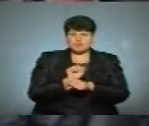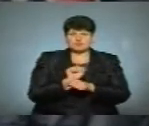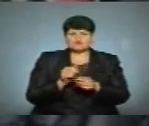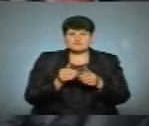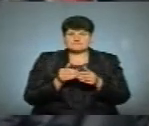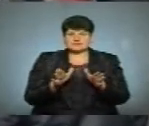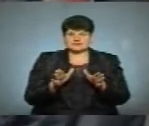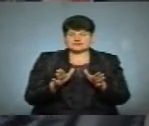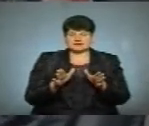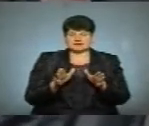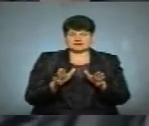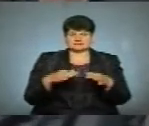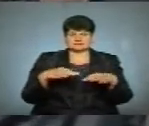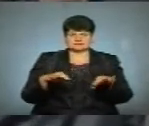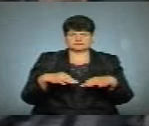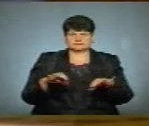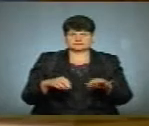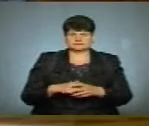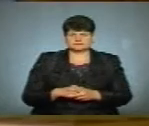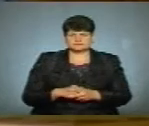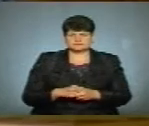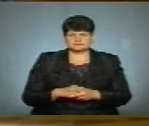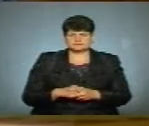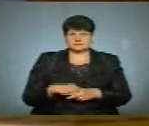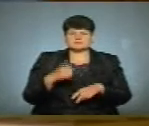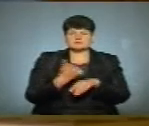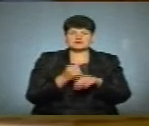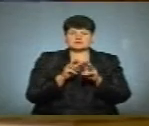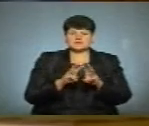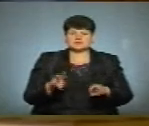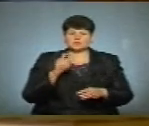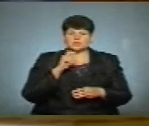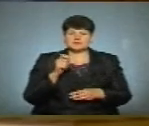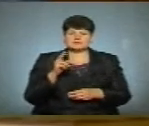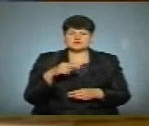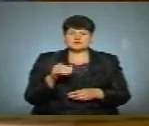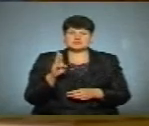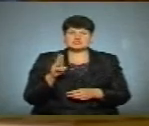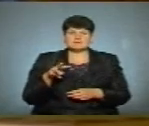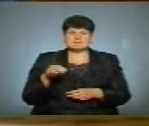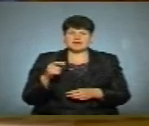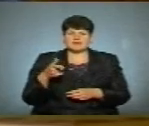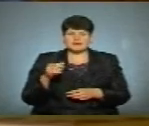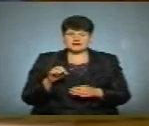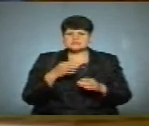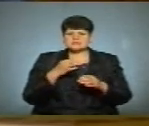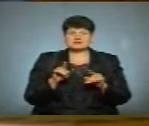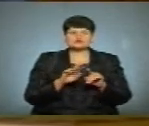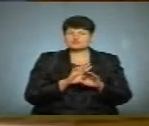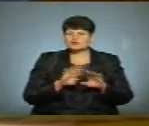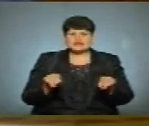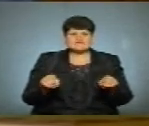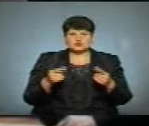відкриття пасажирського і автомобільного транспорту. Прем'єр-міністр України Денис Шмигаль на засіданні Верховної Ради розповів, чому не